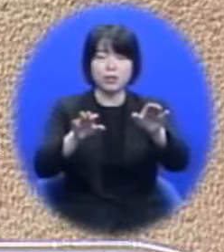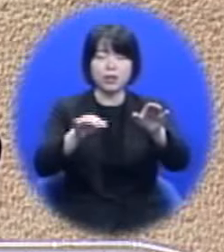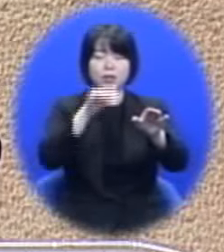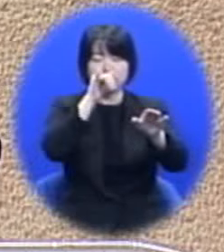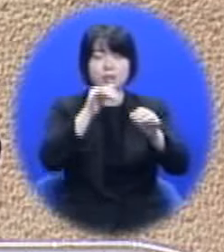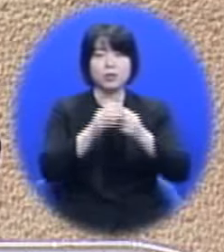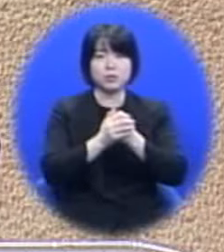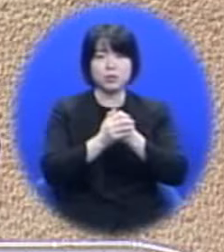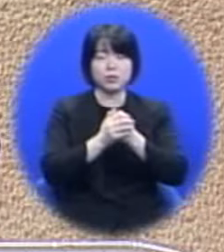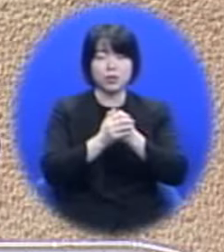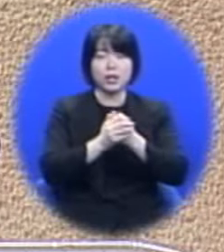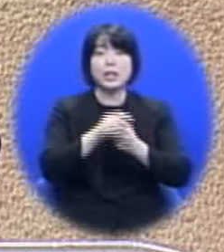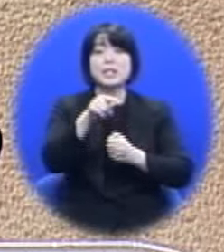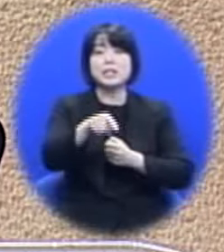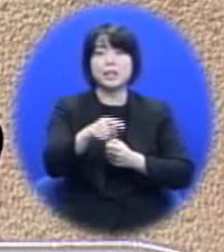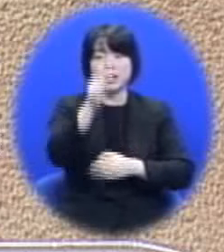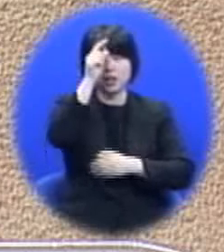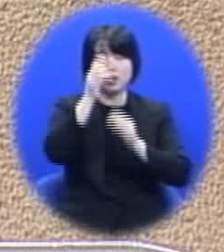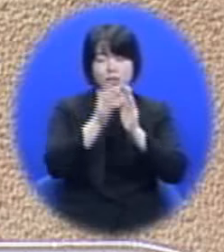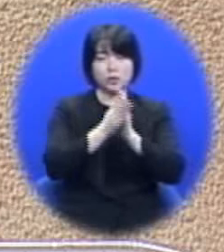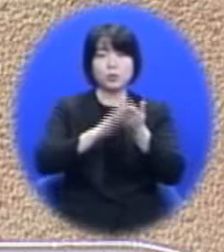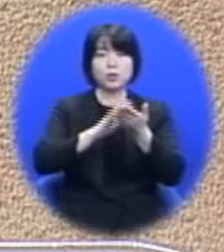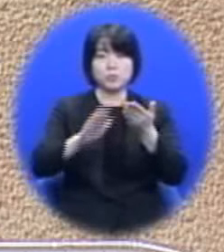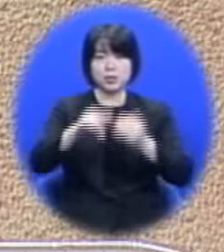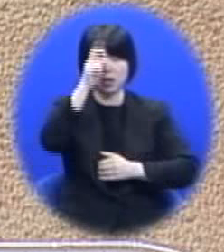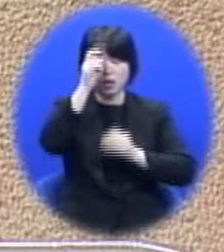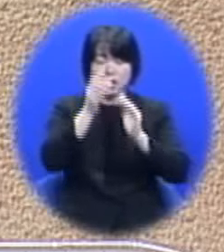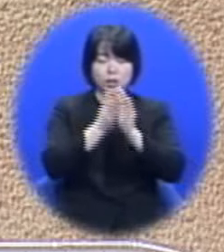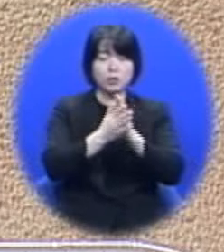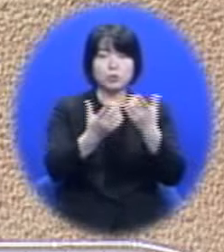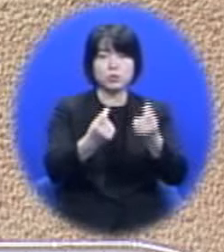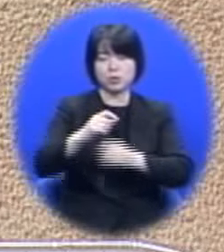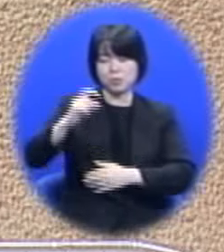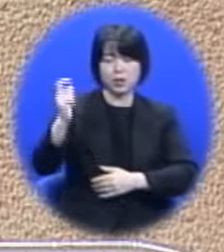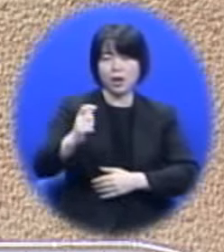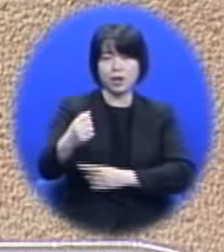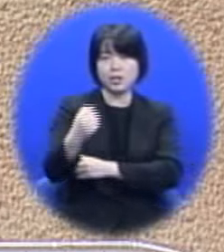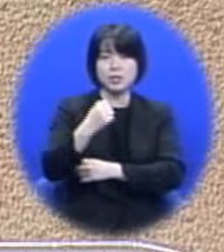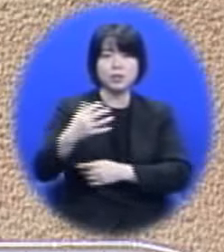이게 기도예요. 기도처럼 강력한 것이 없어요.